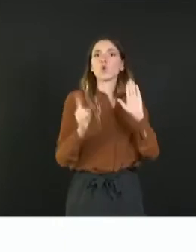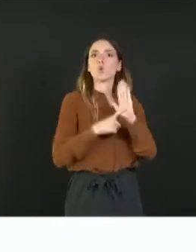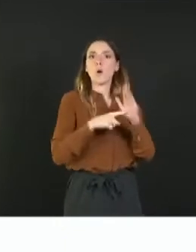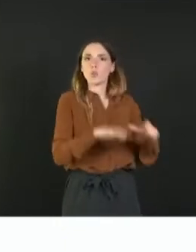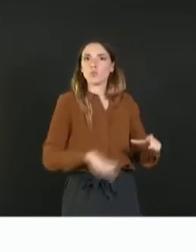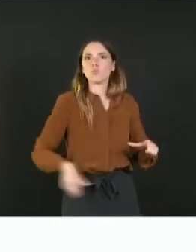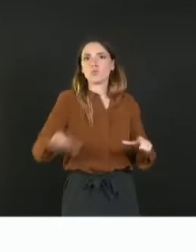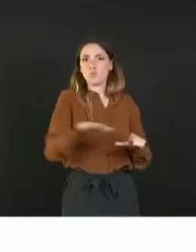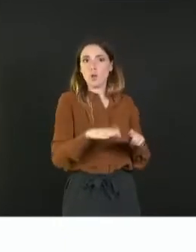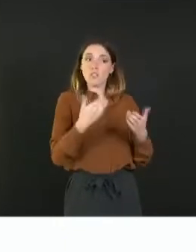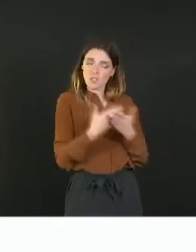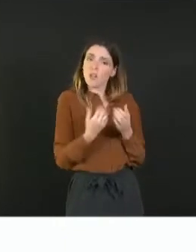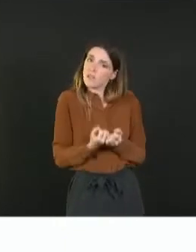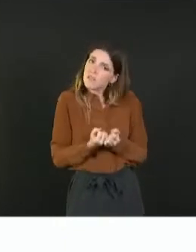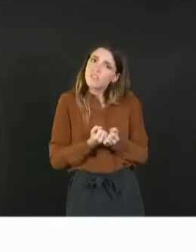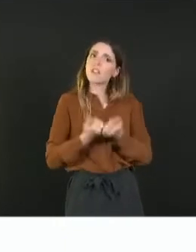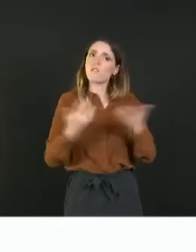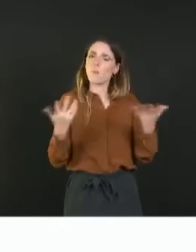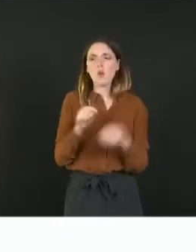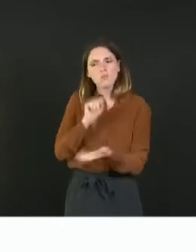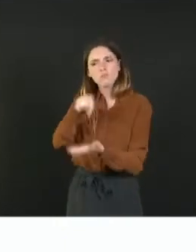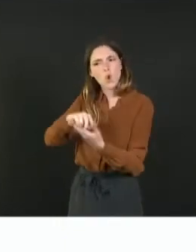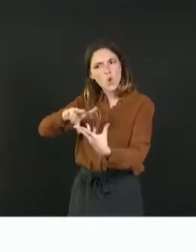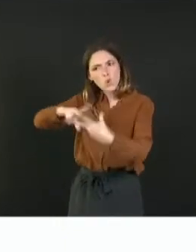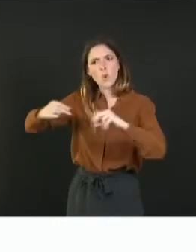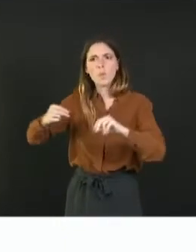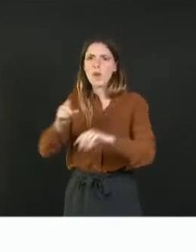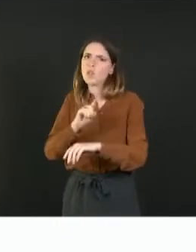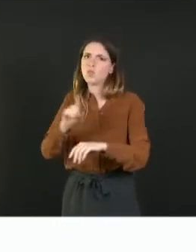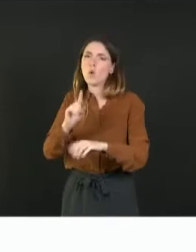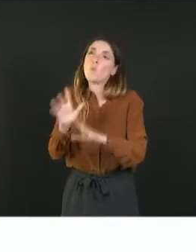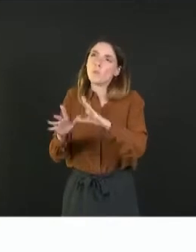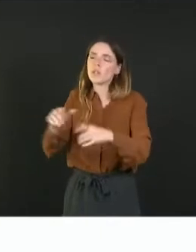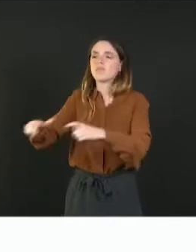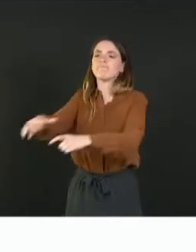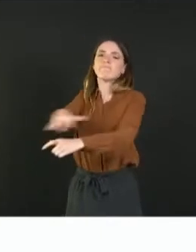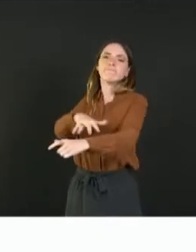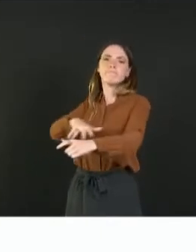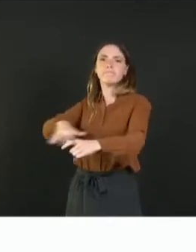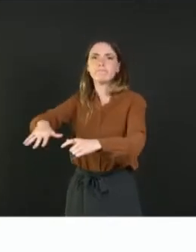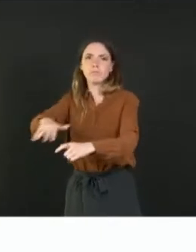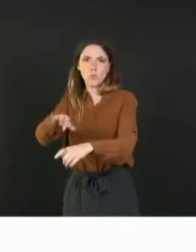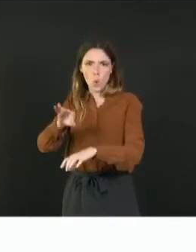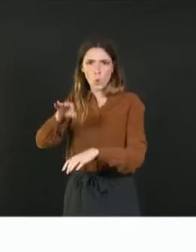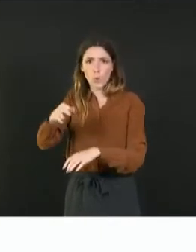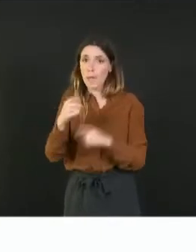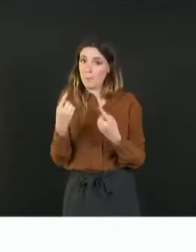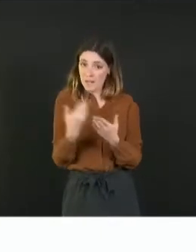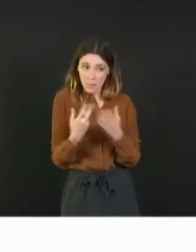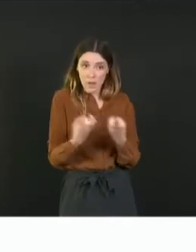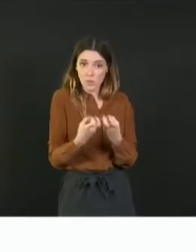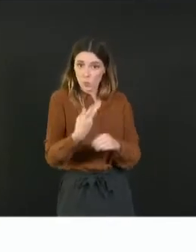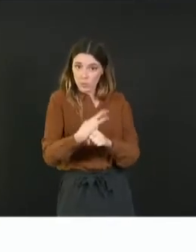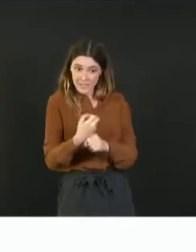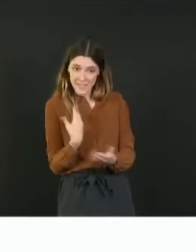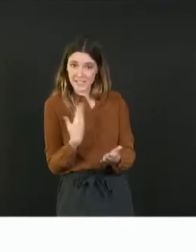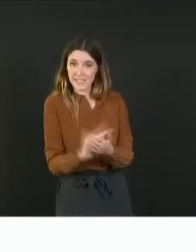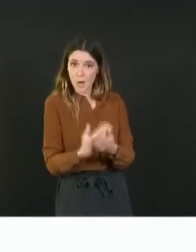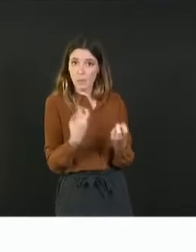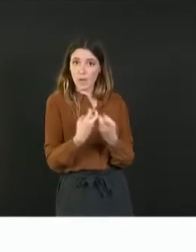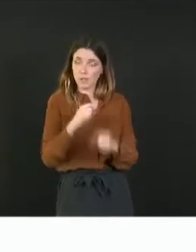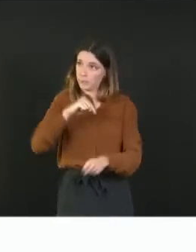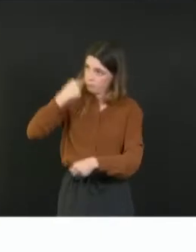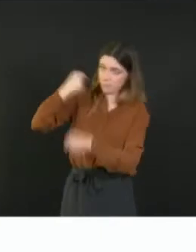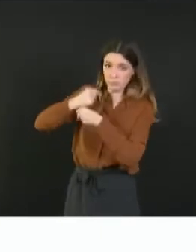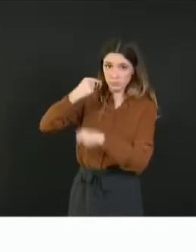se développer, pas encore trop en milieu urbain, quoique dans des zones périurbaines. Voilà, je pense que ce type d'outil mériterait d'être sollicité davantage